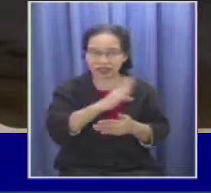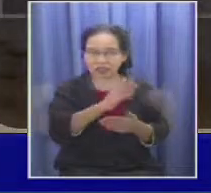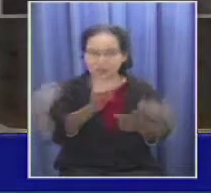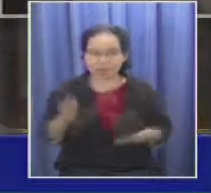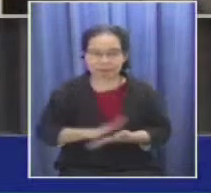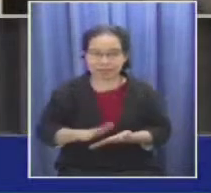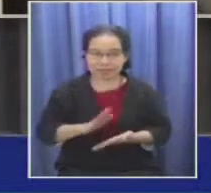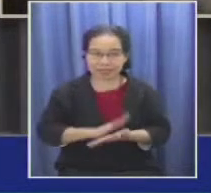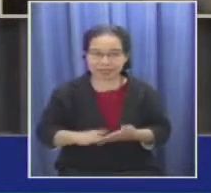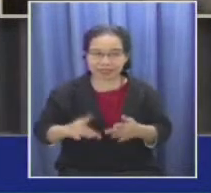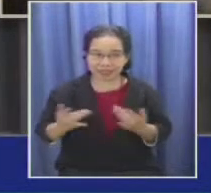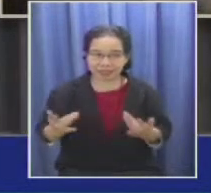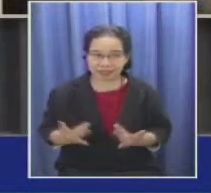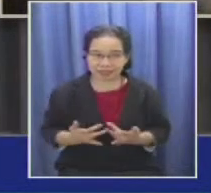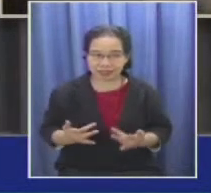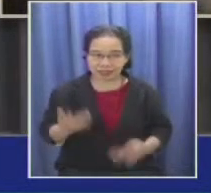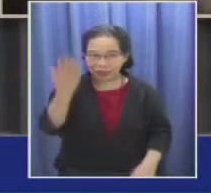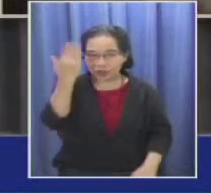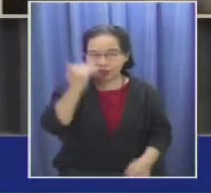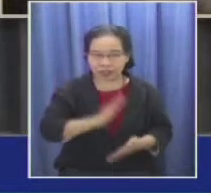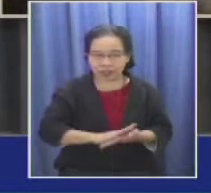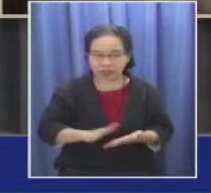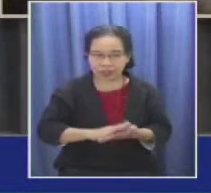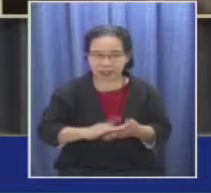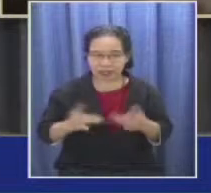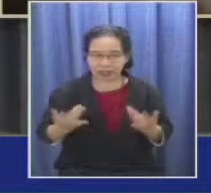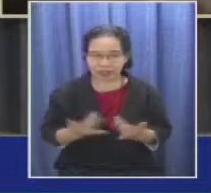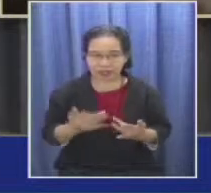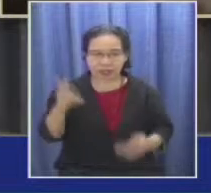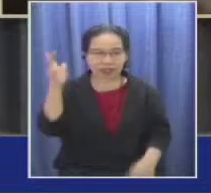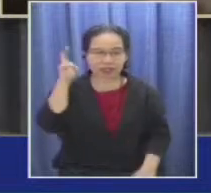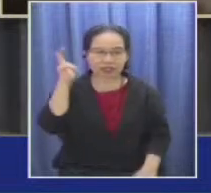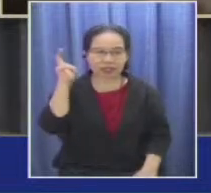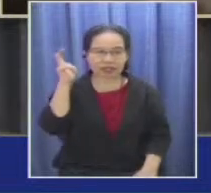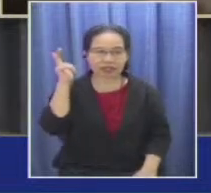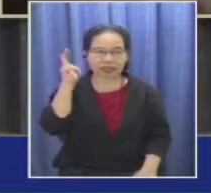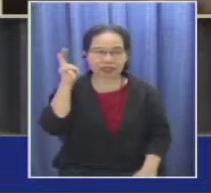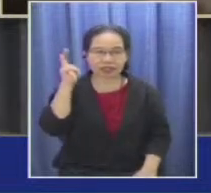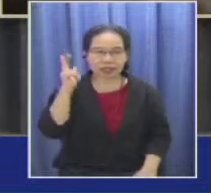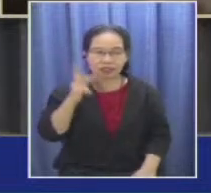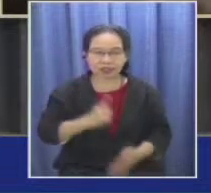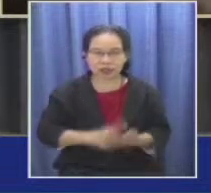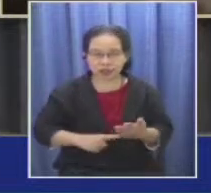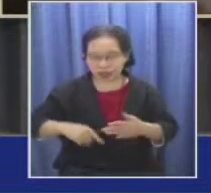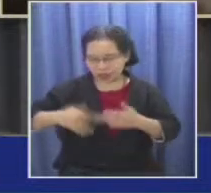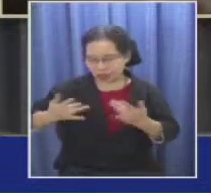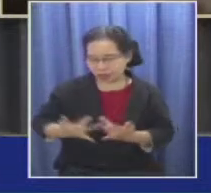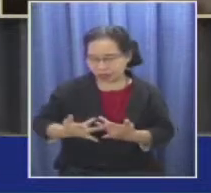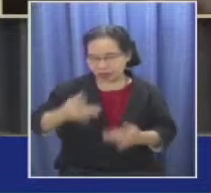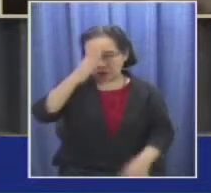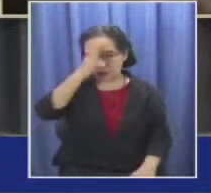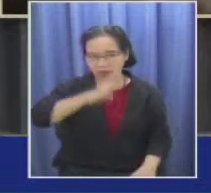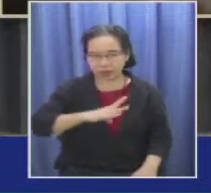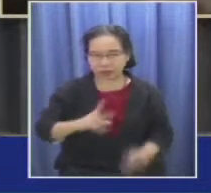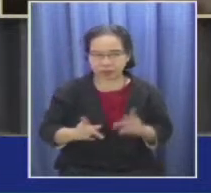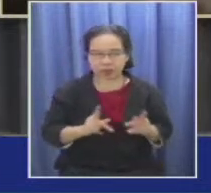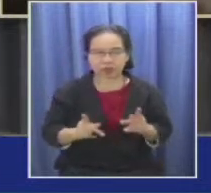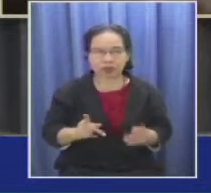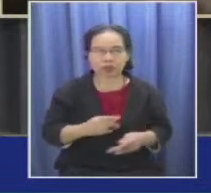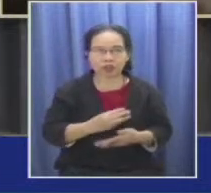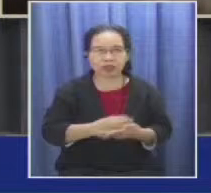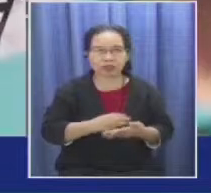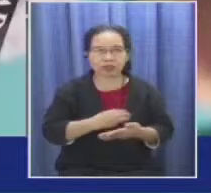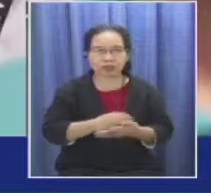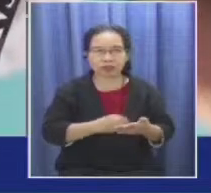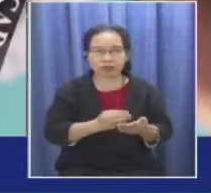biribi tie wɔ nyankopɔn anampa ya wo bɔ no wɔtane ne yɛ hoyɛ bi wɔ akoma mu tie wɔ nyanko nipa wo bɔ mpa ya nyankopɔn